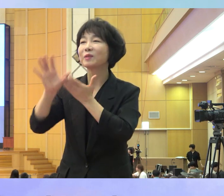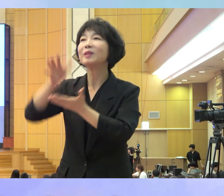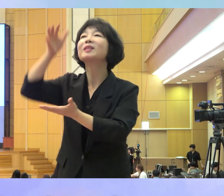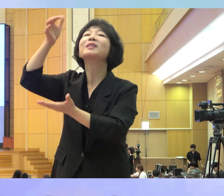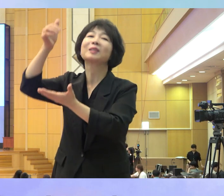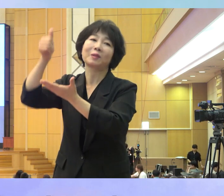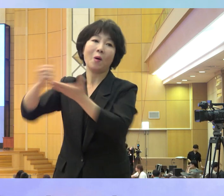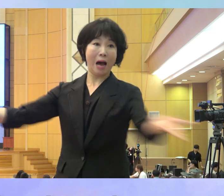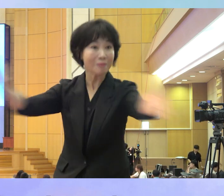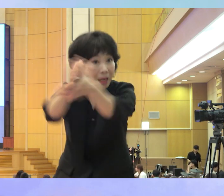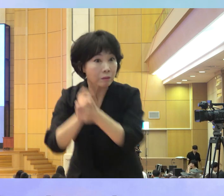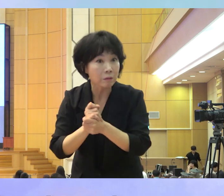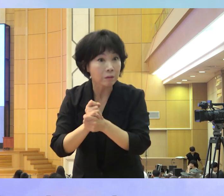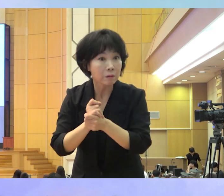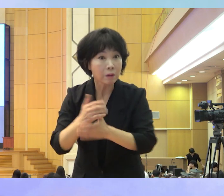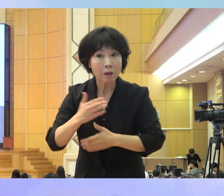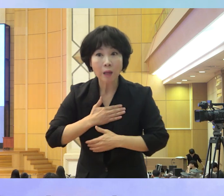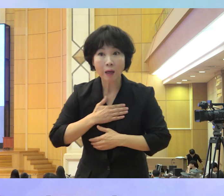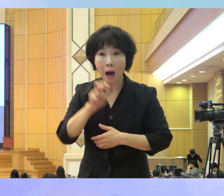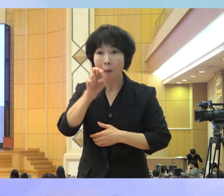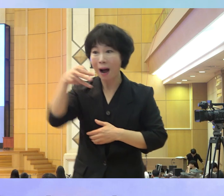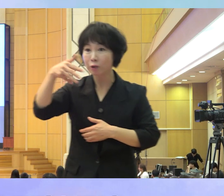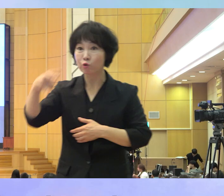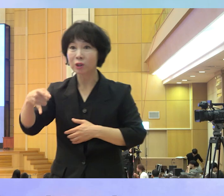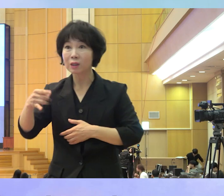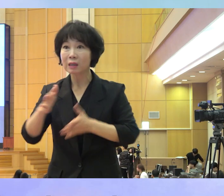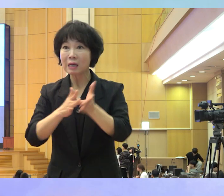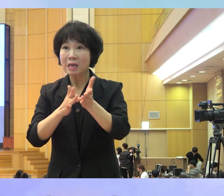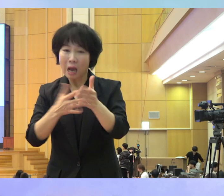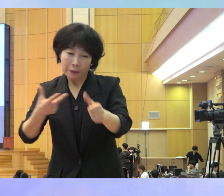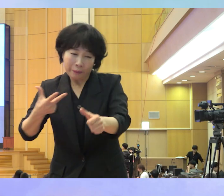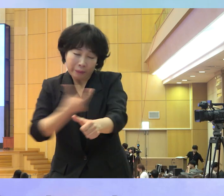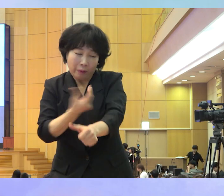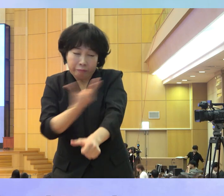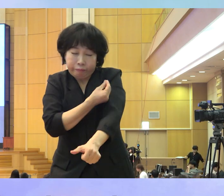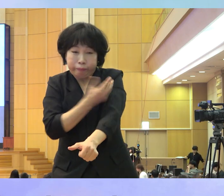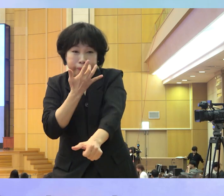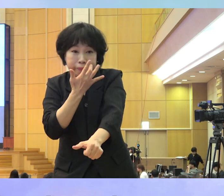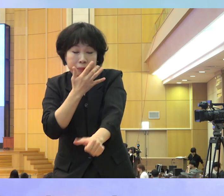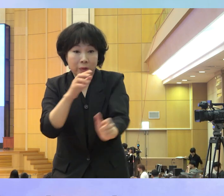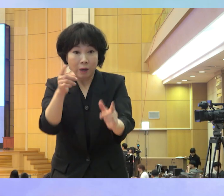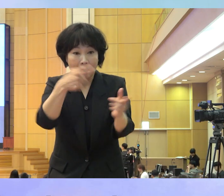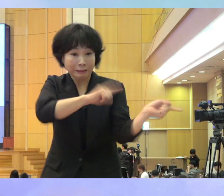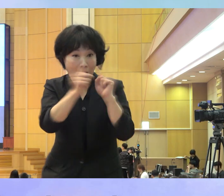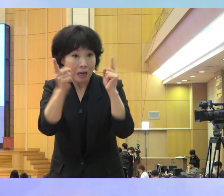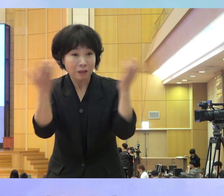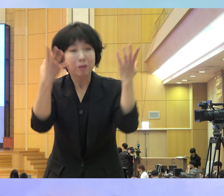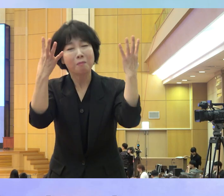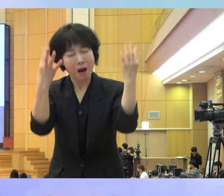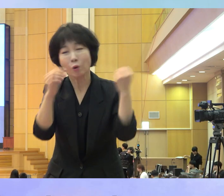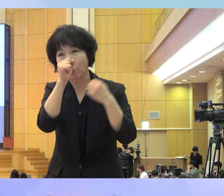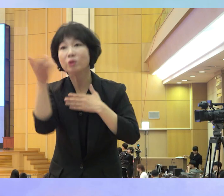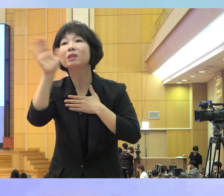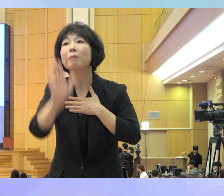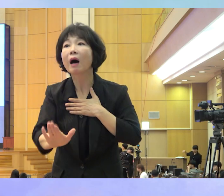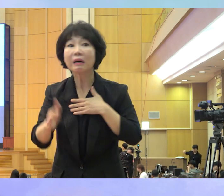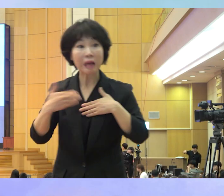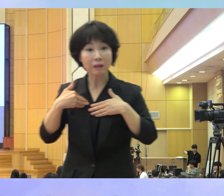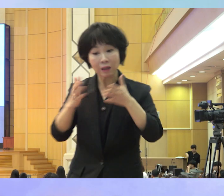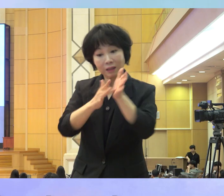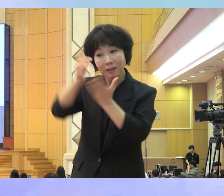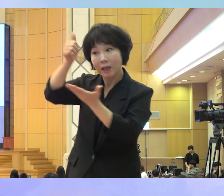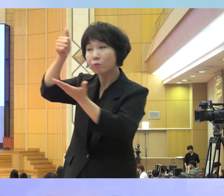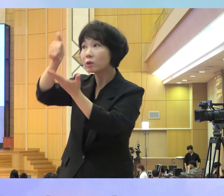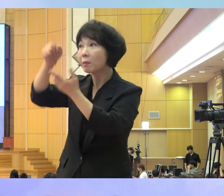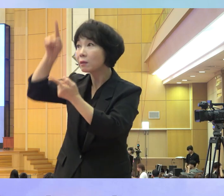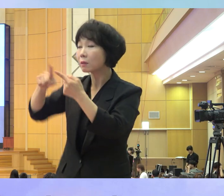내가 마취제를 개발해서 많은 사람, 죽어가는 사람 수술해서 많이 살린 것도 엄청난 거지만 나는